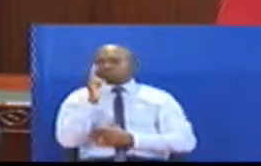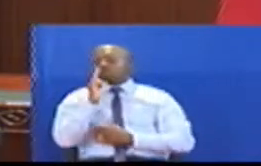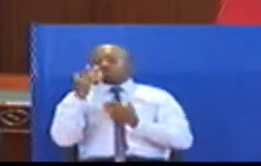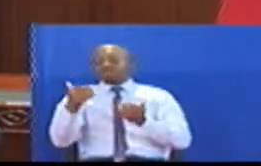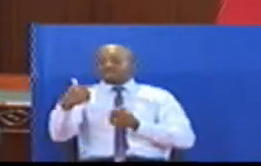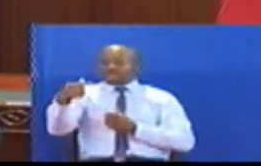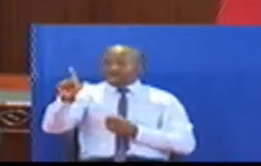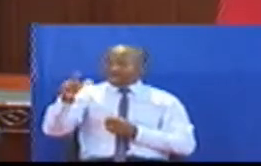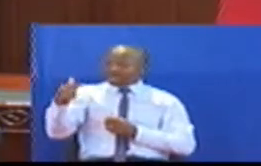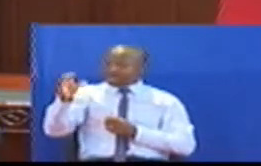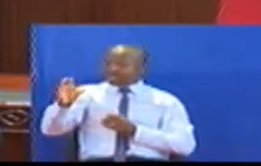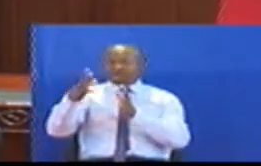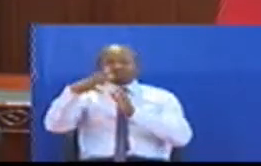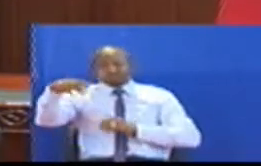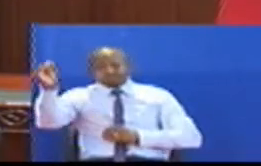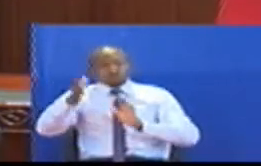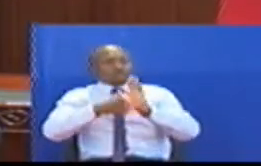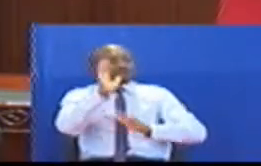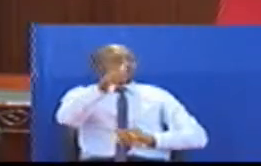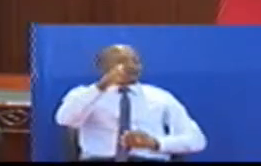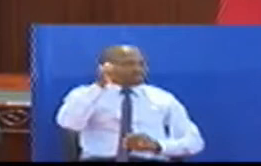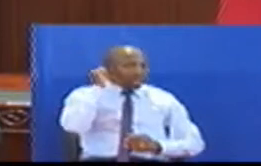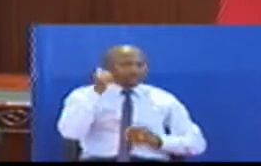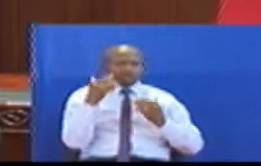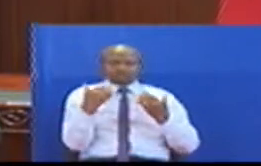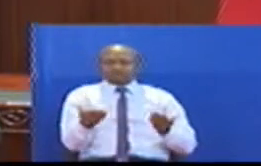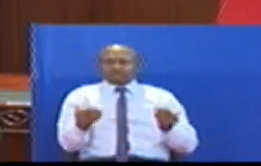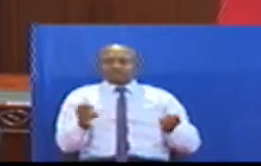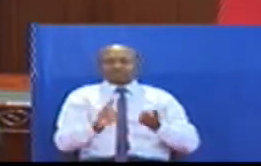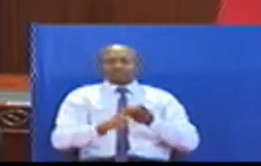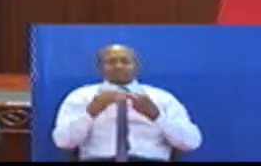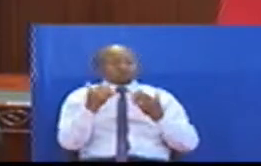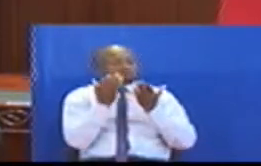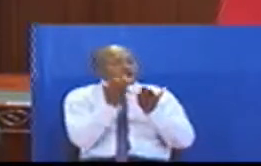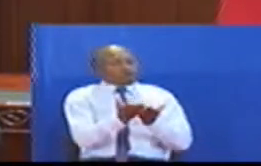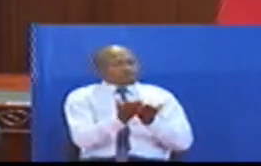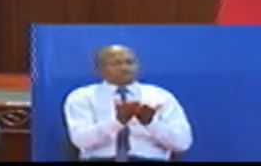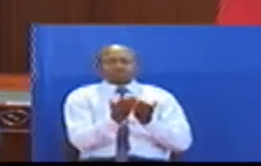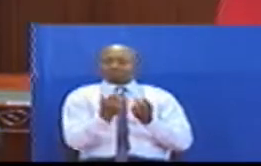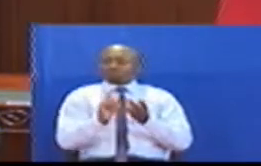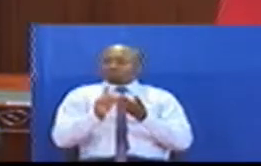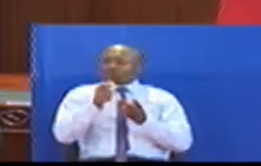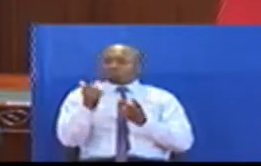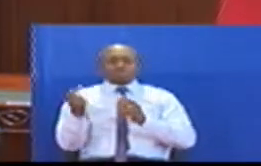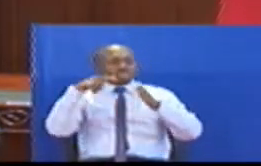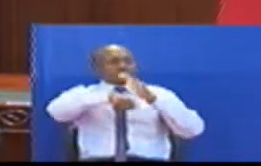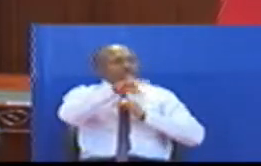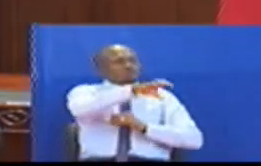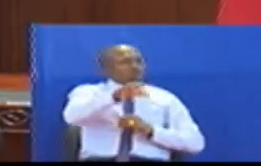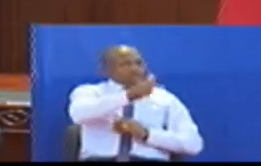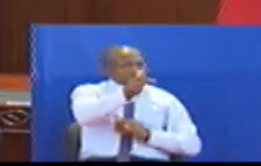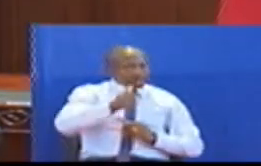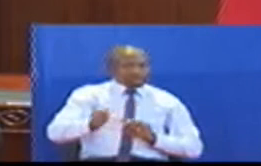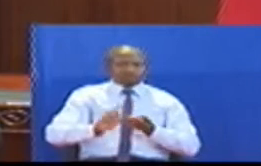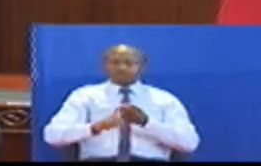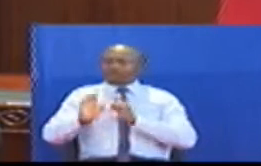TLTC, tangu mwaka jana British American Tobacco wanaomba kuingia kwenye soko la Tanzania. Na tangu mwaka jana kumekuwa